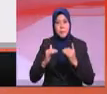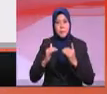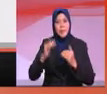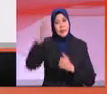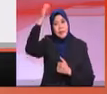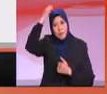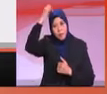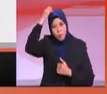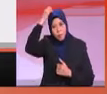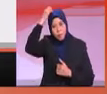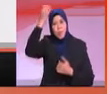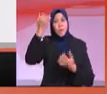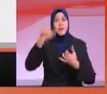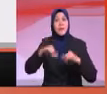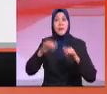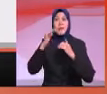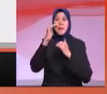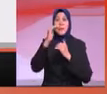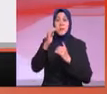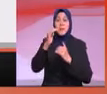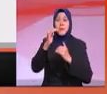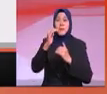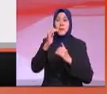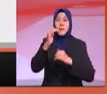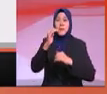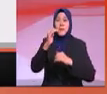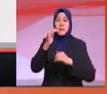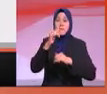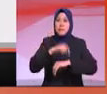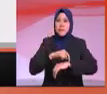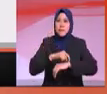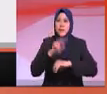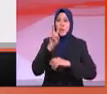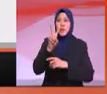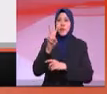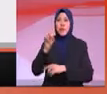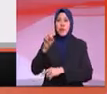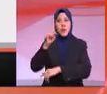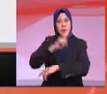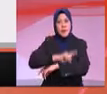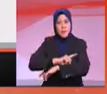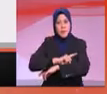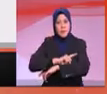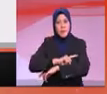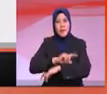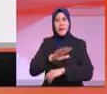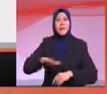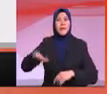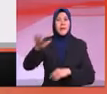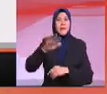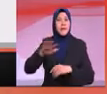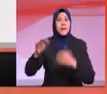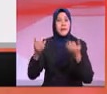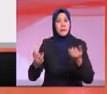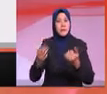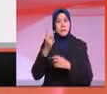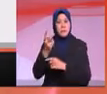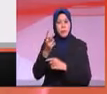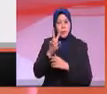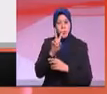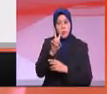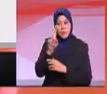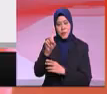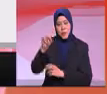negeri Selangor. Dan tempoh masa yang diambil ialah 21 hari, iaitu jangkaan yang kita lihat pada